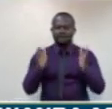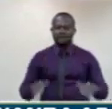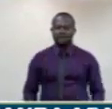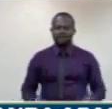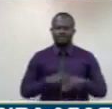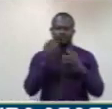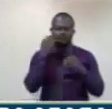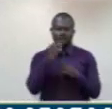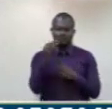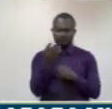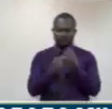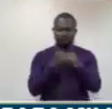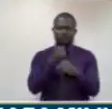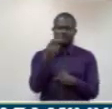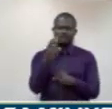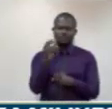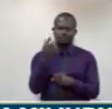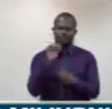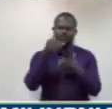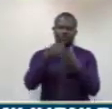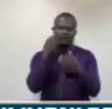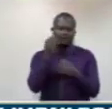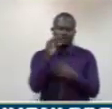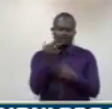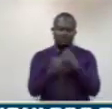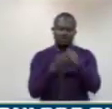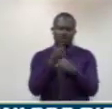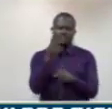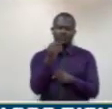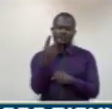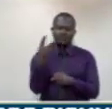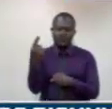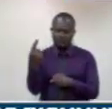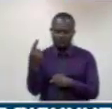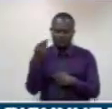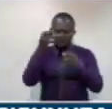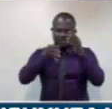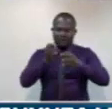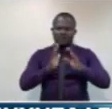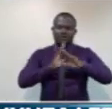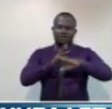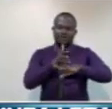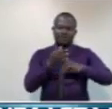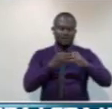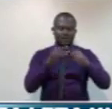Kuva mu kwezi kwa kane mu mwaka wa 2020 kugeza mu kwa gatatu mu mwaka wa 2021, ibirego